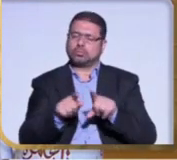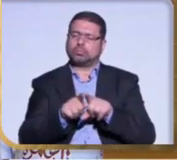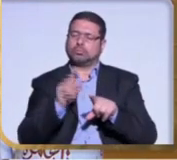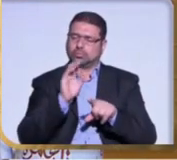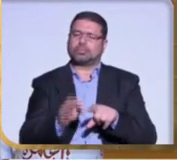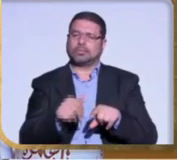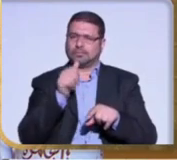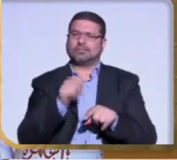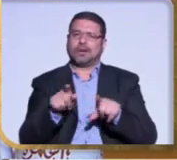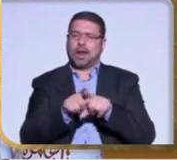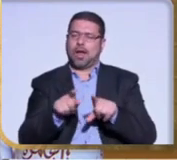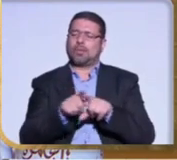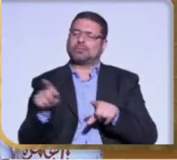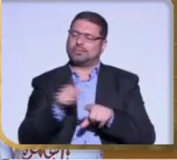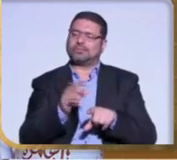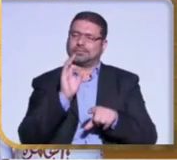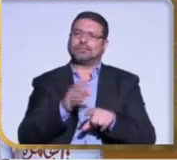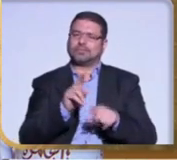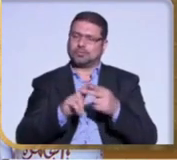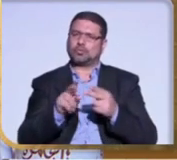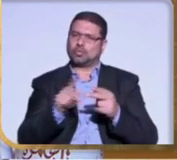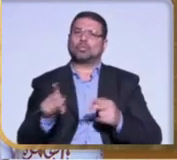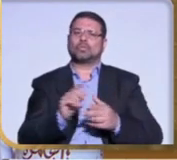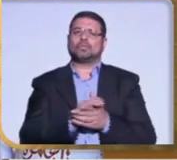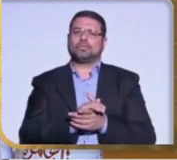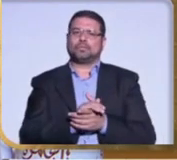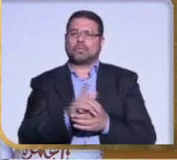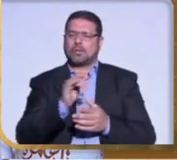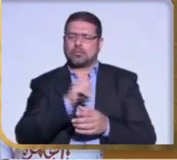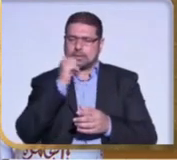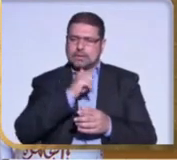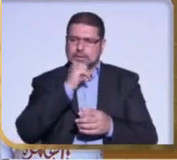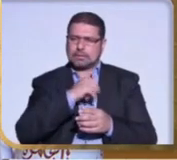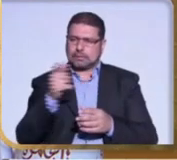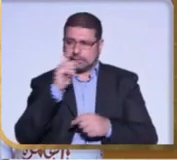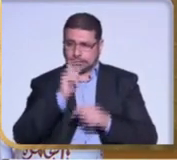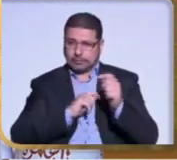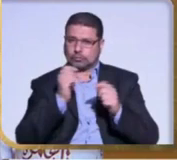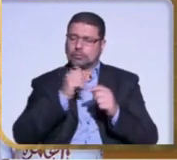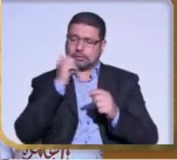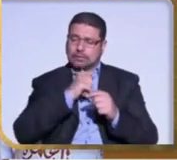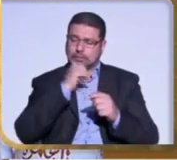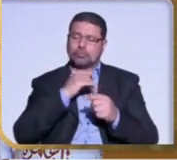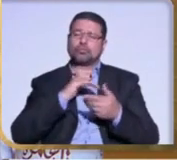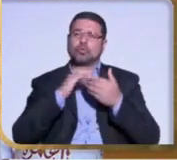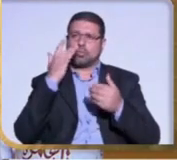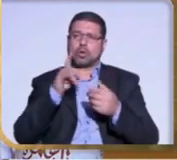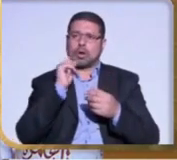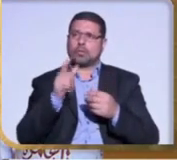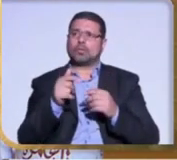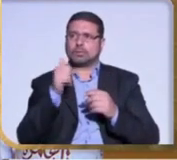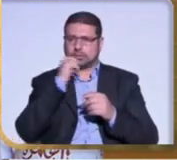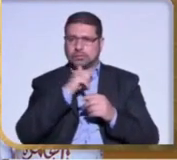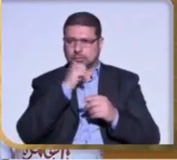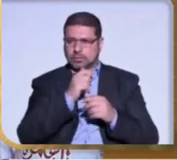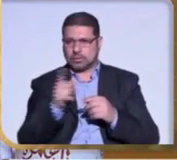مع أخواتك، واعمليها إنك صبرتي على أداهم، واعمليها بر لوالدتك إنك صبرتي